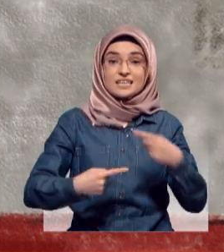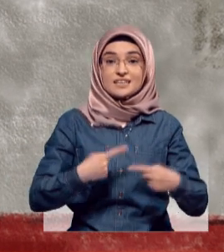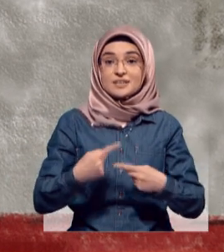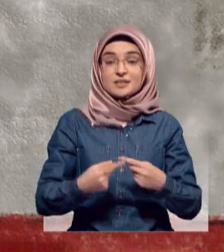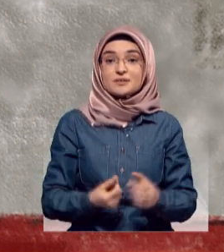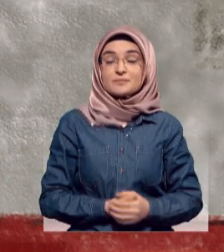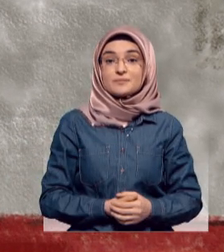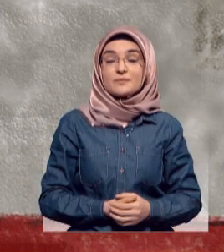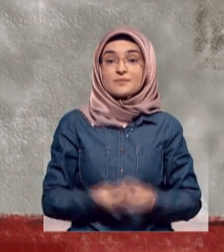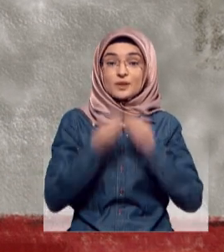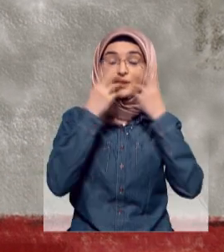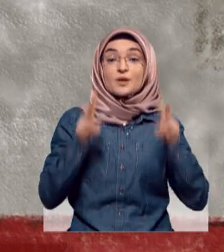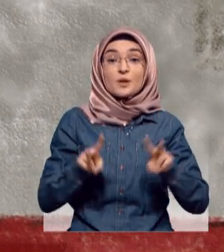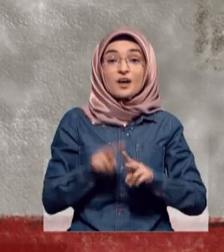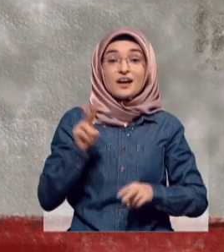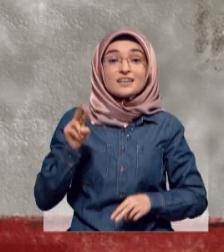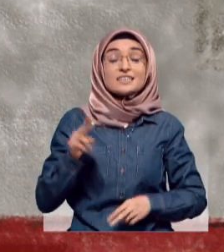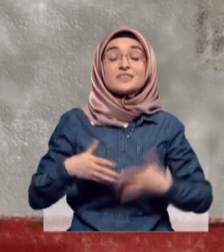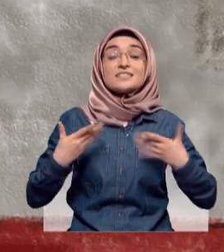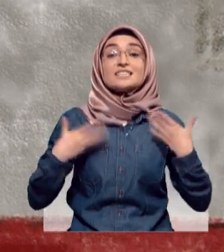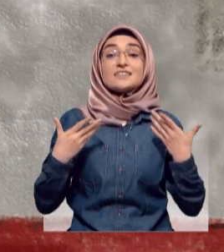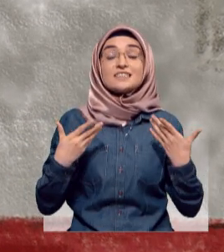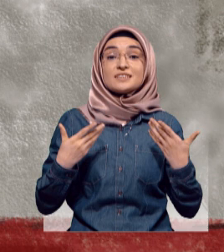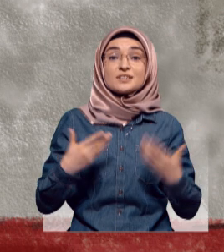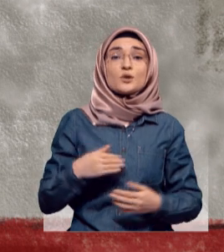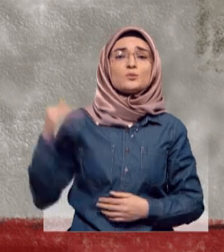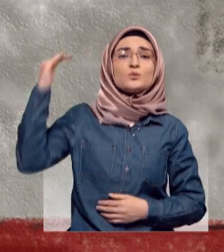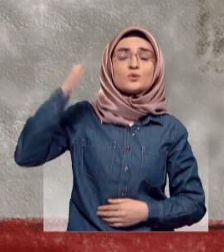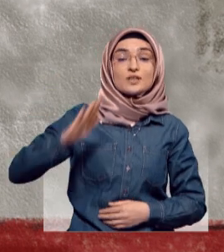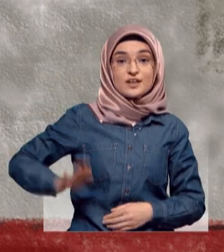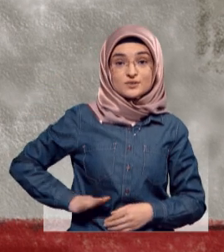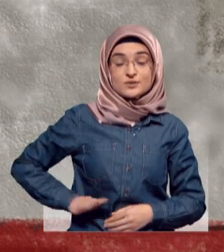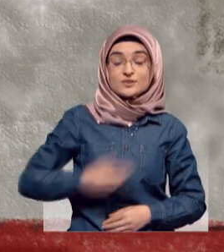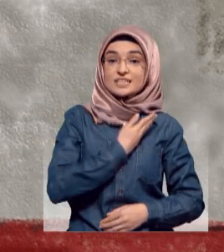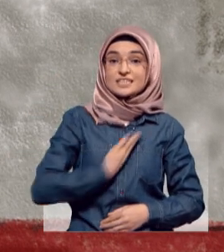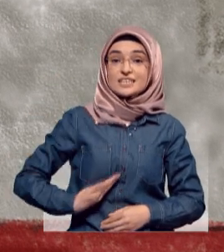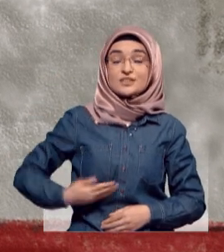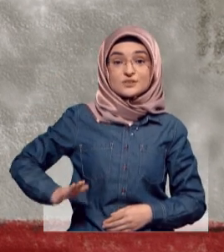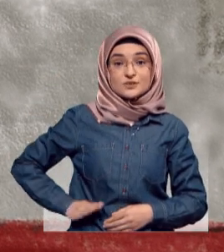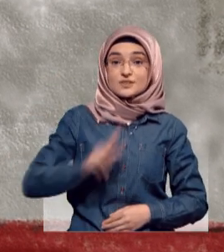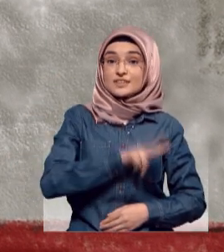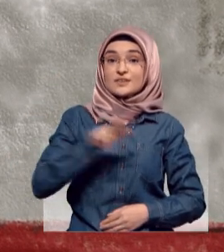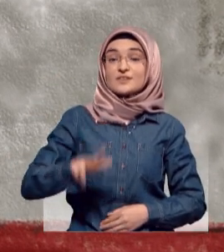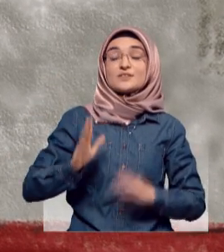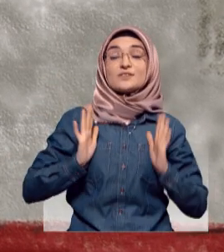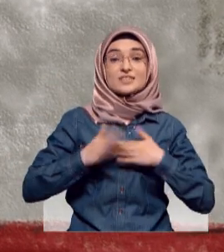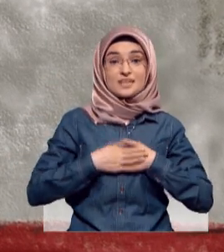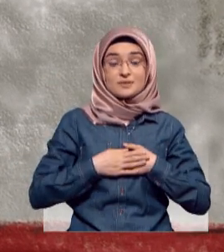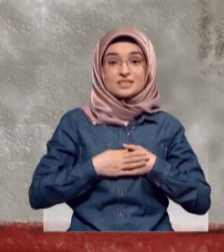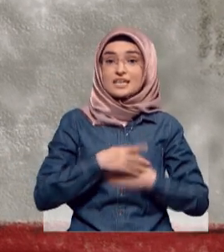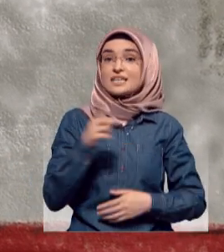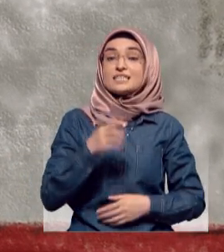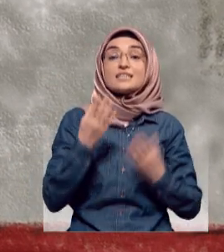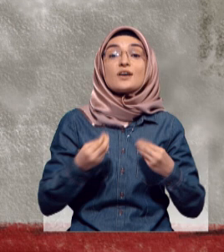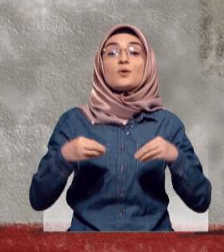Bahar sevincidir. Büyükler çocukları severler. çocuklar da teravih namazını.